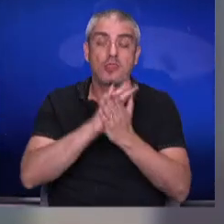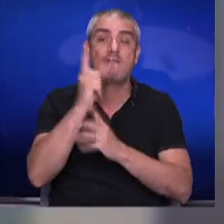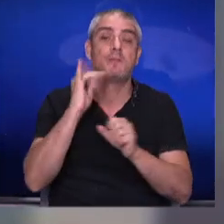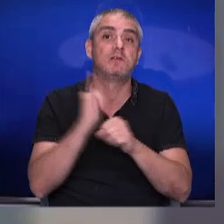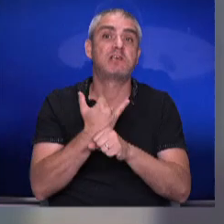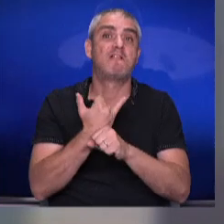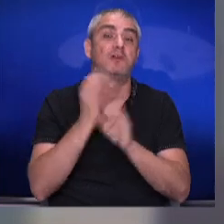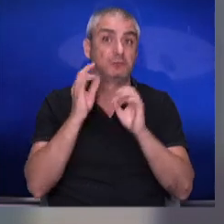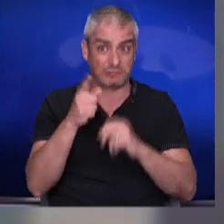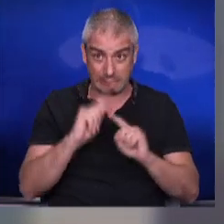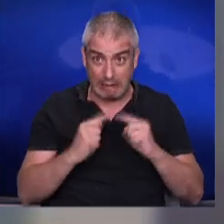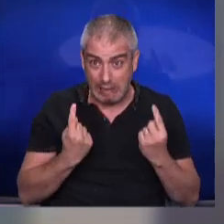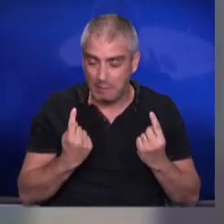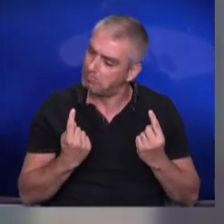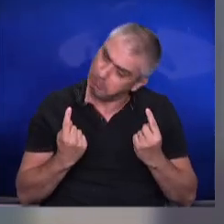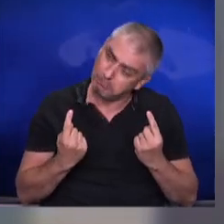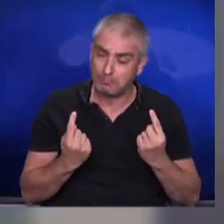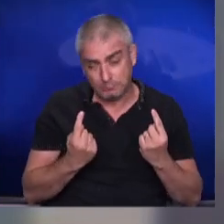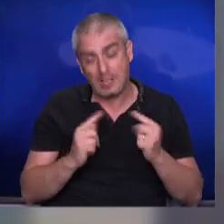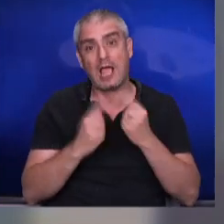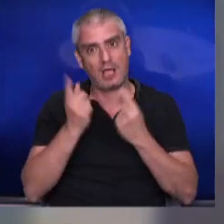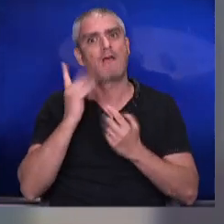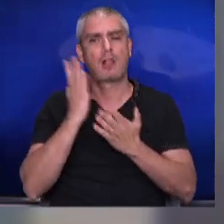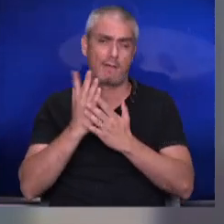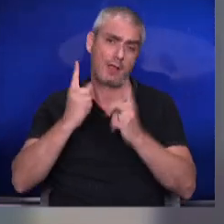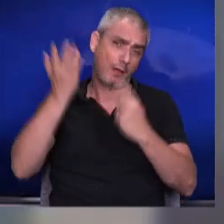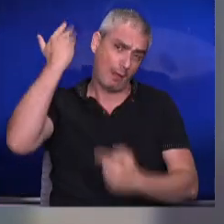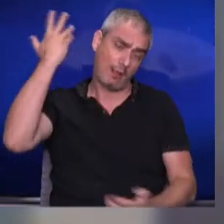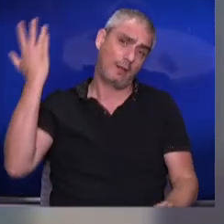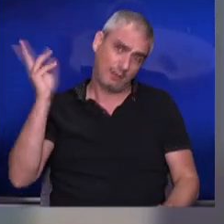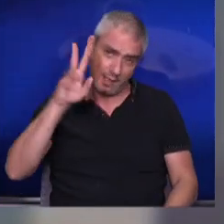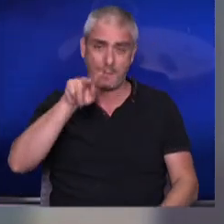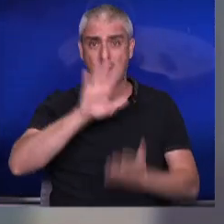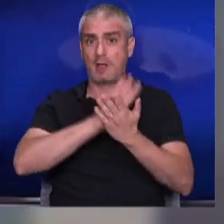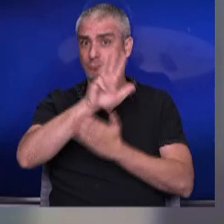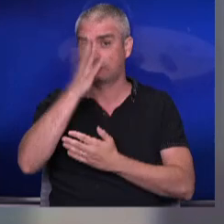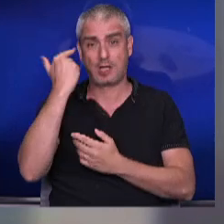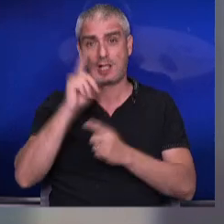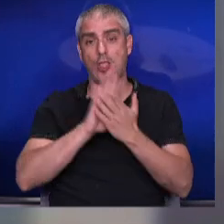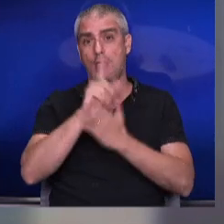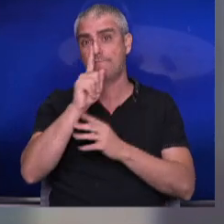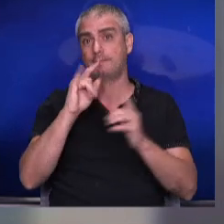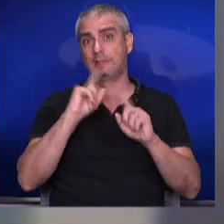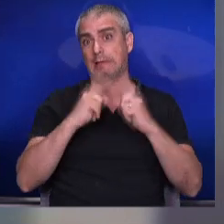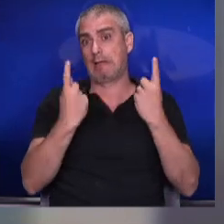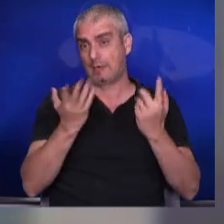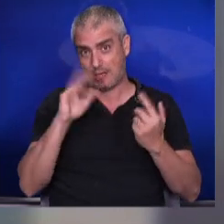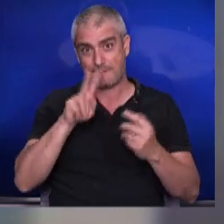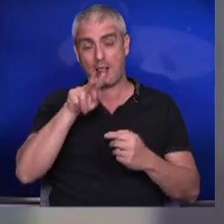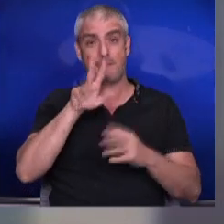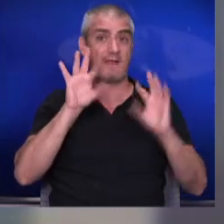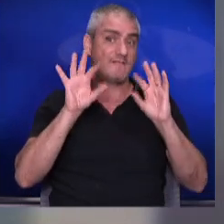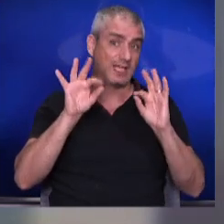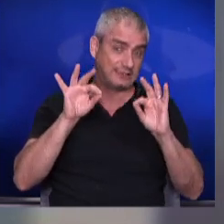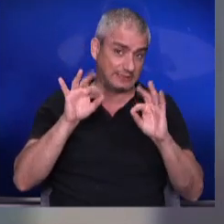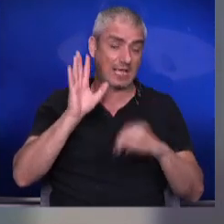במיוחד, האם זה חריג? זה חריג, אבל היו דברים מעולם, גם ב-2019 היה לנו נובמבר כזה חריג, גם ב-2010,